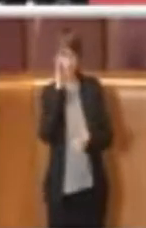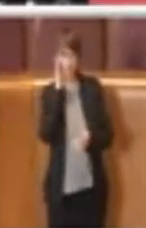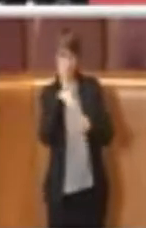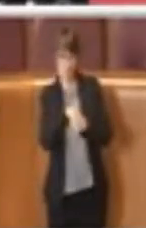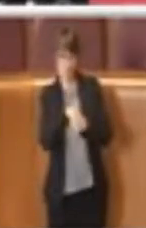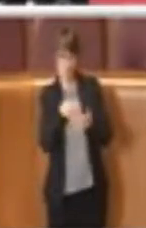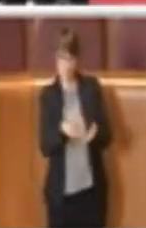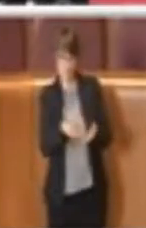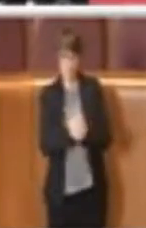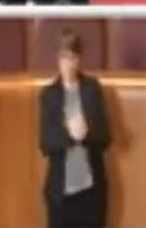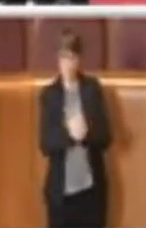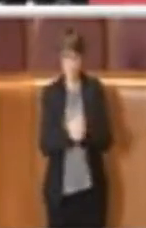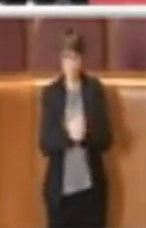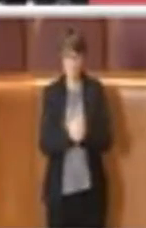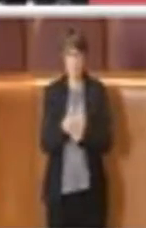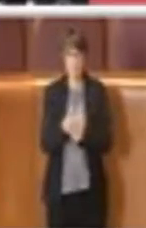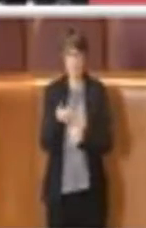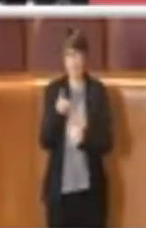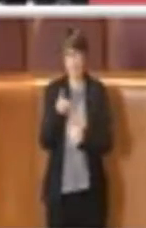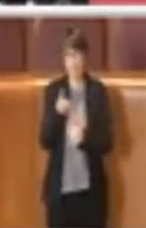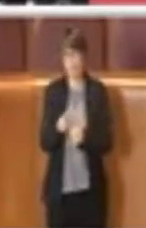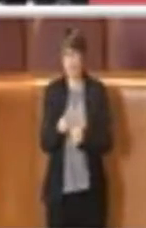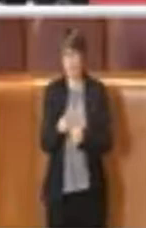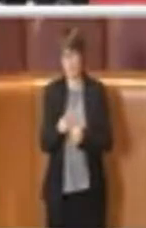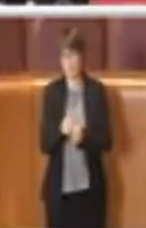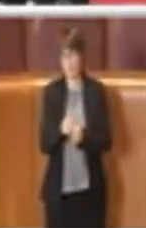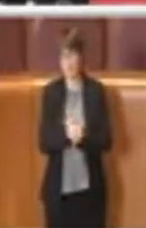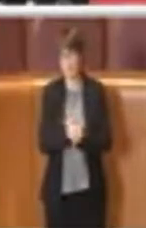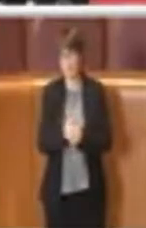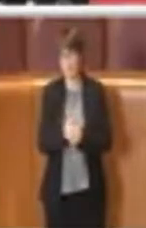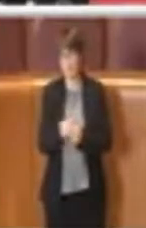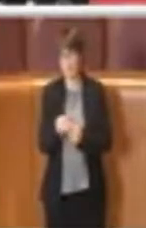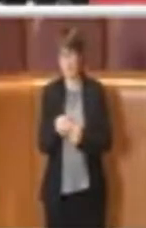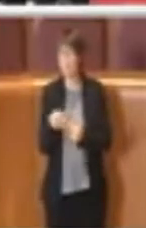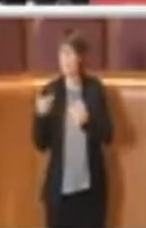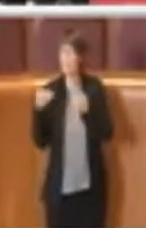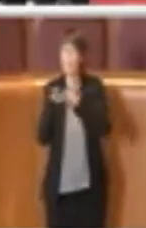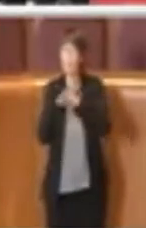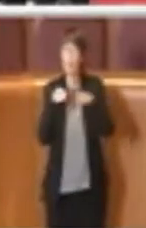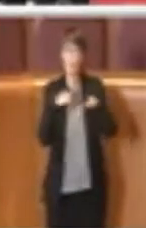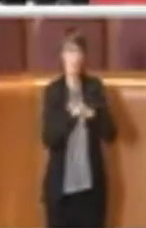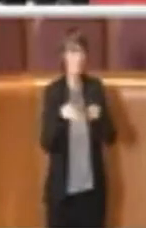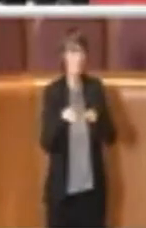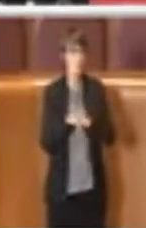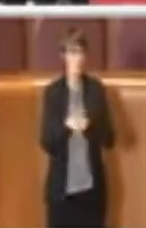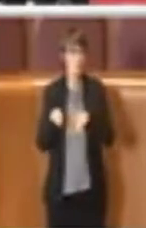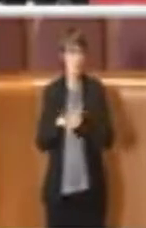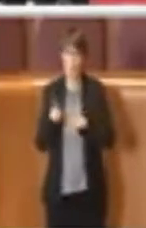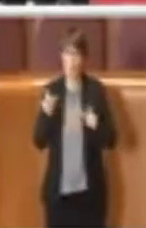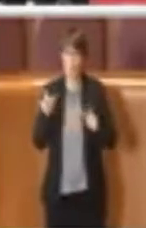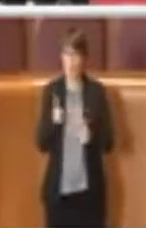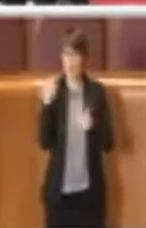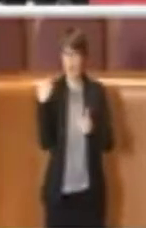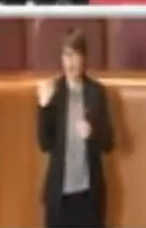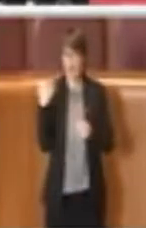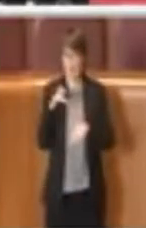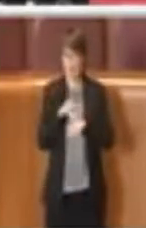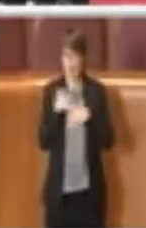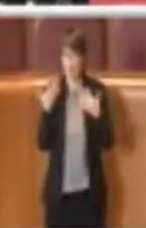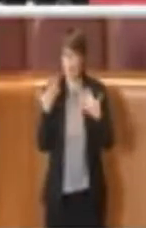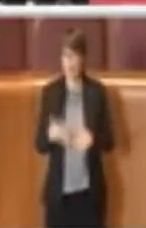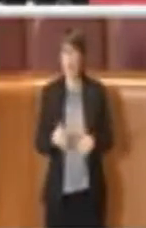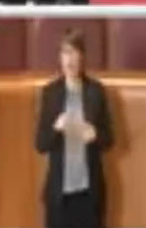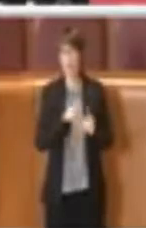primi che risentono di queste chiusure prima del lockdown, oggi di chiusure che